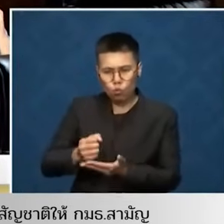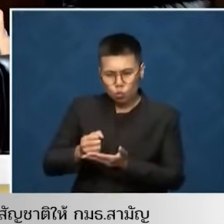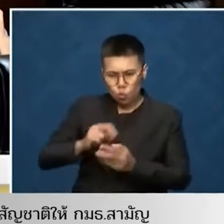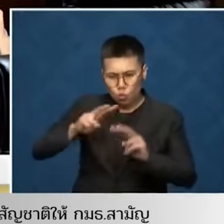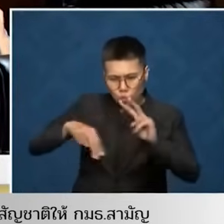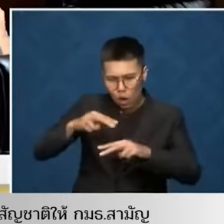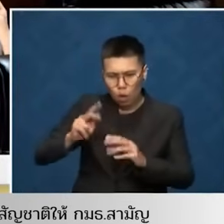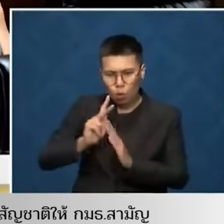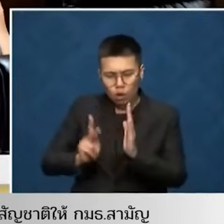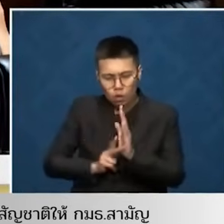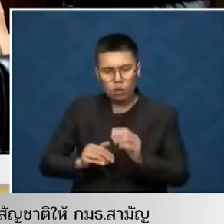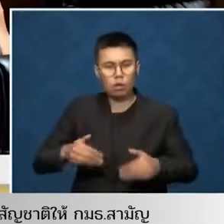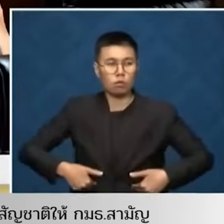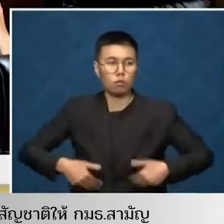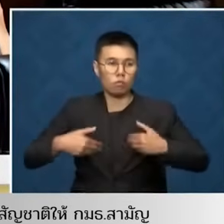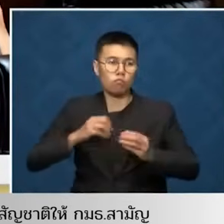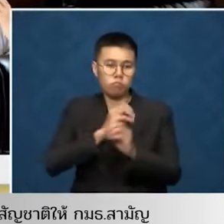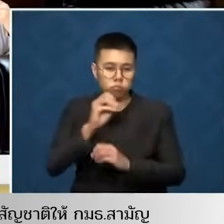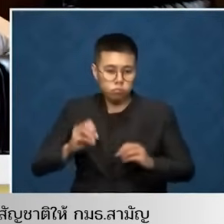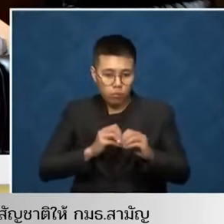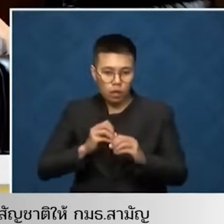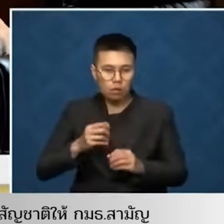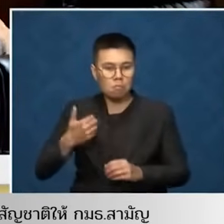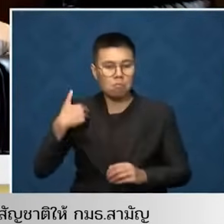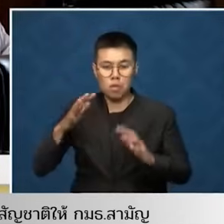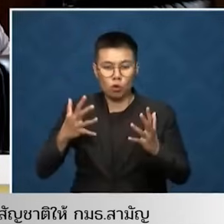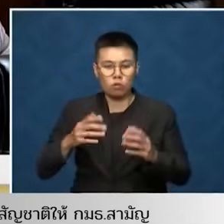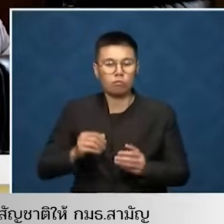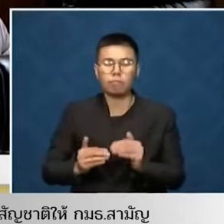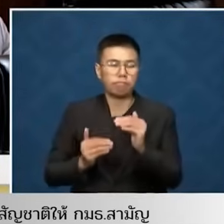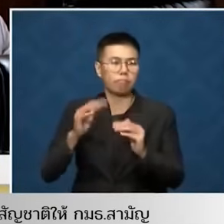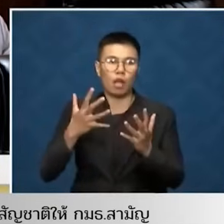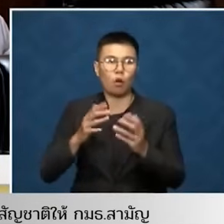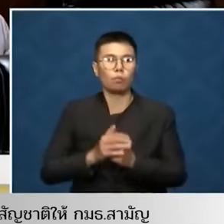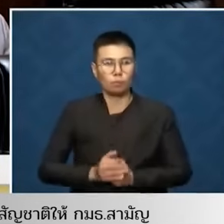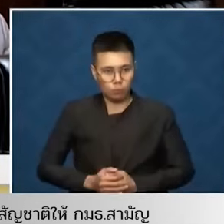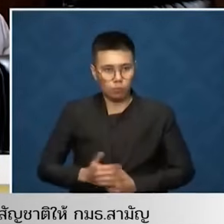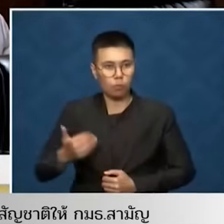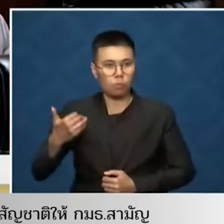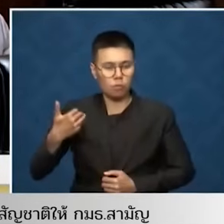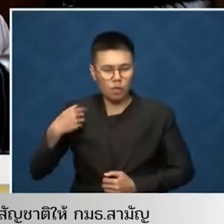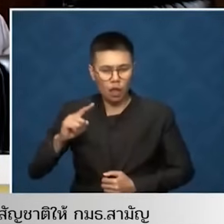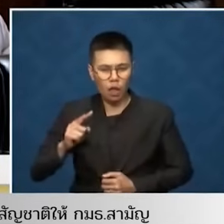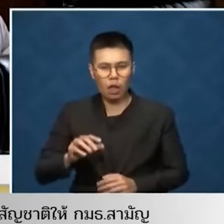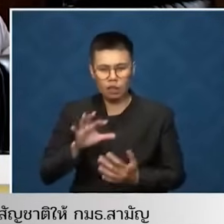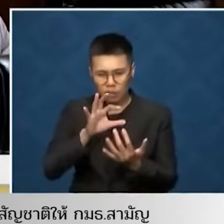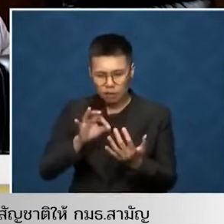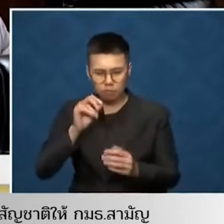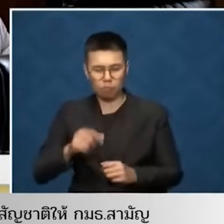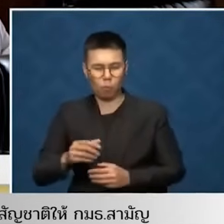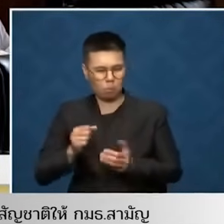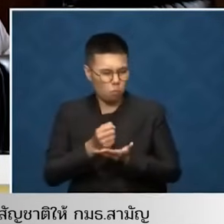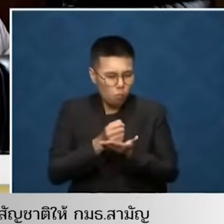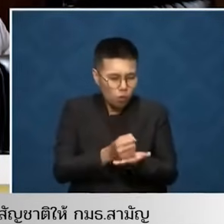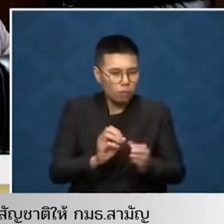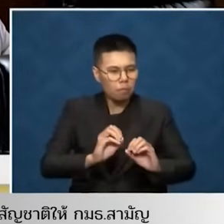มีชีวิตที่ปลอดภัยจากความรุนแรงการเอารัดเอาเปรียบการแสวงหาผลประโยชน์โดยมิชอบการเลือกปฏิบัติและการค้